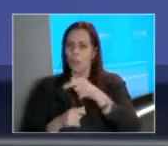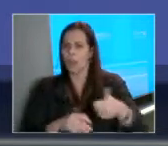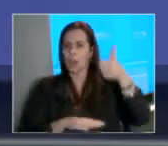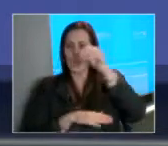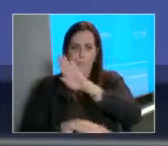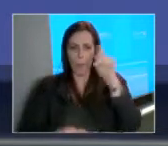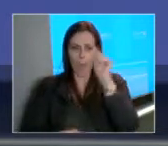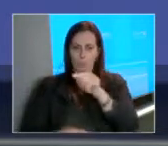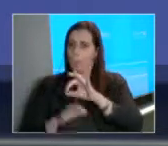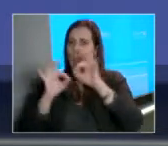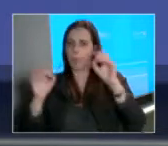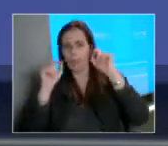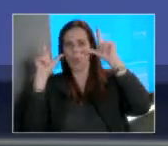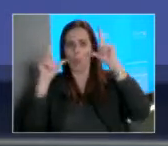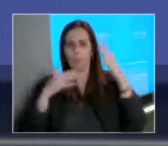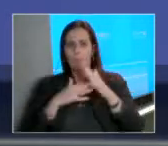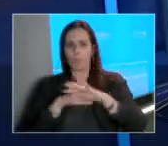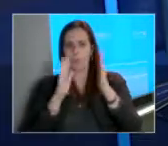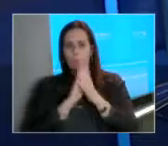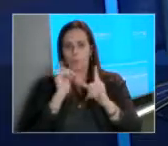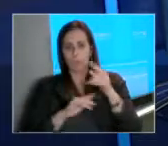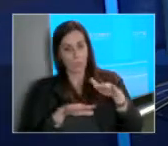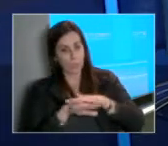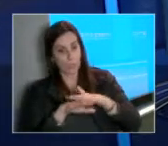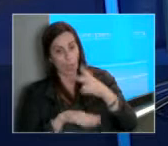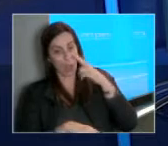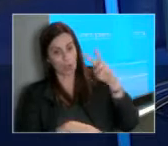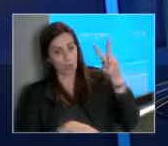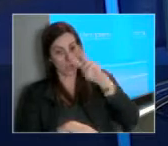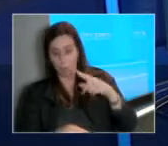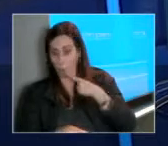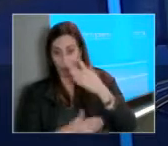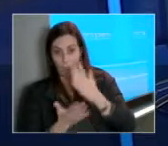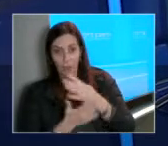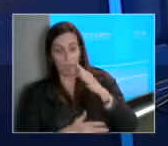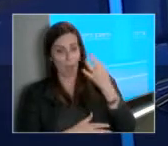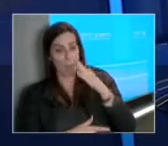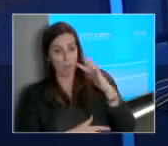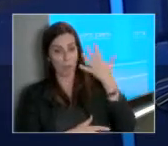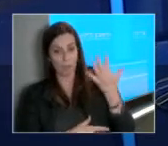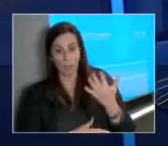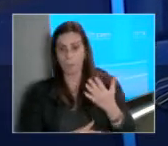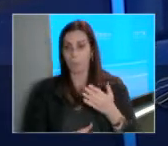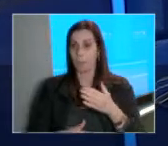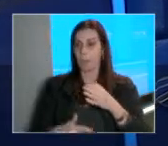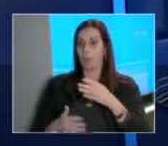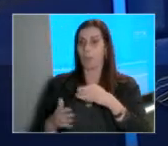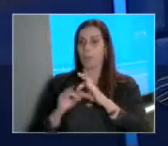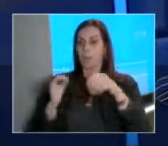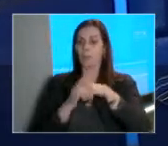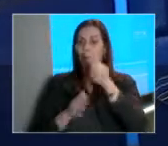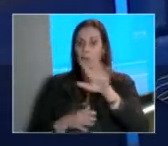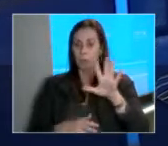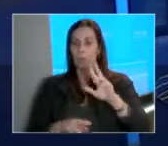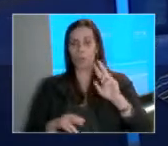של בנימין נתניהו, מתחילים בכלל לבדוק את מה שקורה שם? סליחה, איילת שקד לא כבר... מדברת על זה כבר ארבע שנים. הנושא הזה נדרש כבר בתיקון ב-2005,